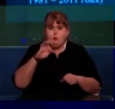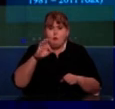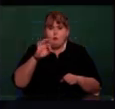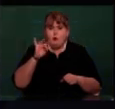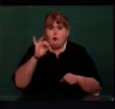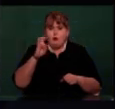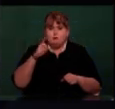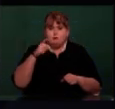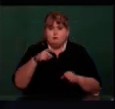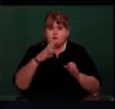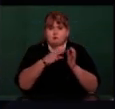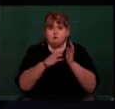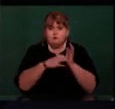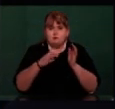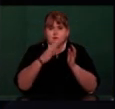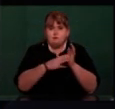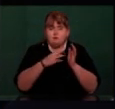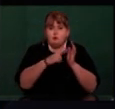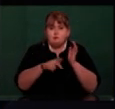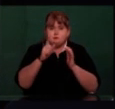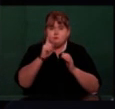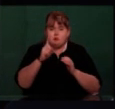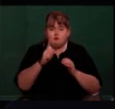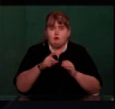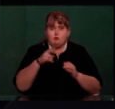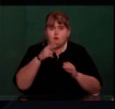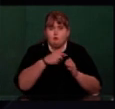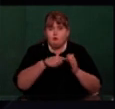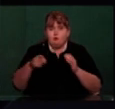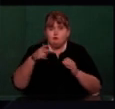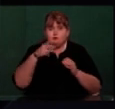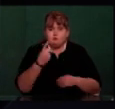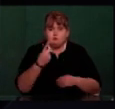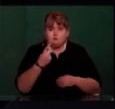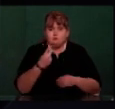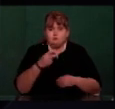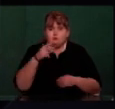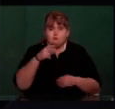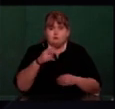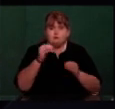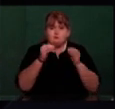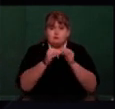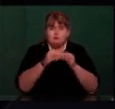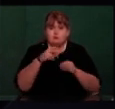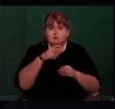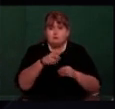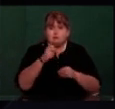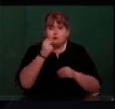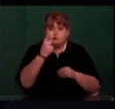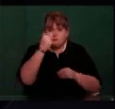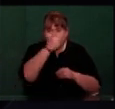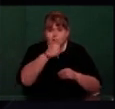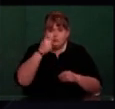Египта с 1981 по 2011 года. В 2010-2011